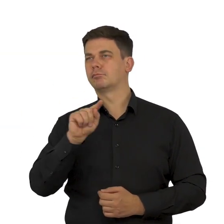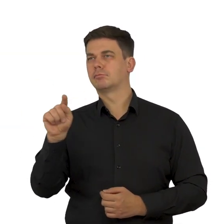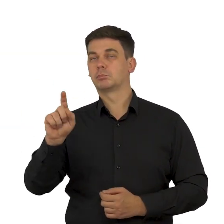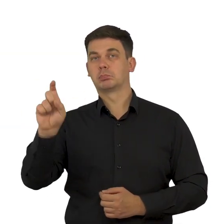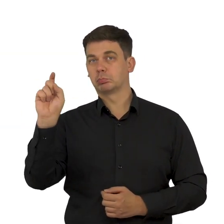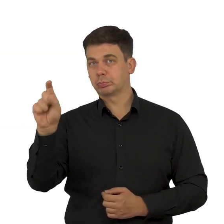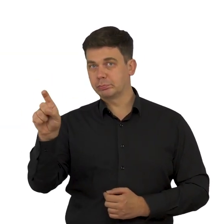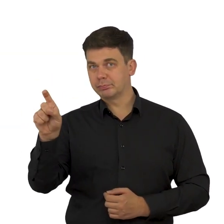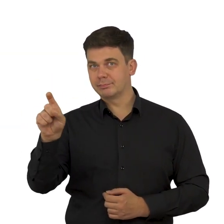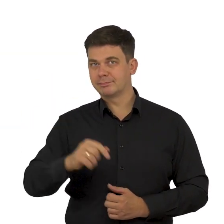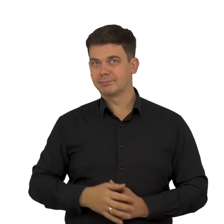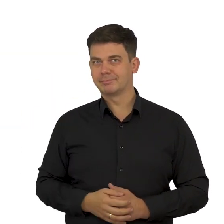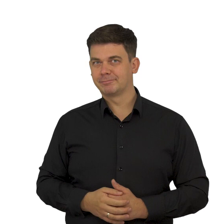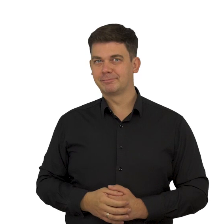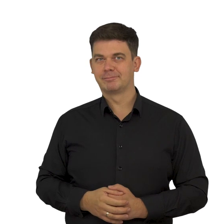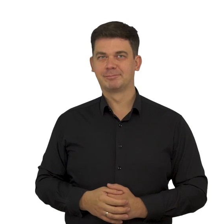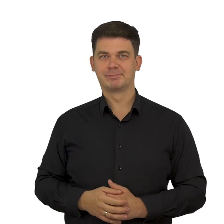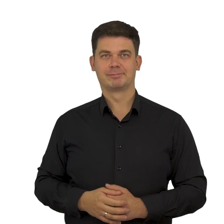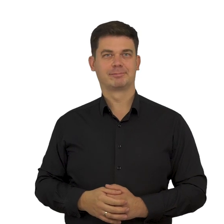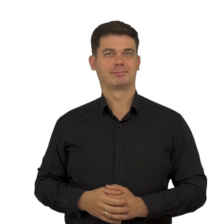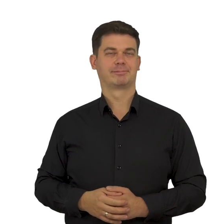Dotykamy wybrany obrazek,